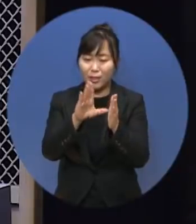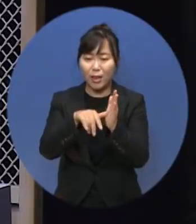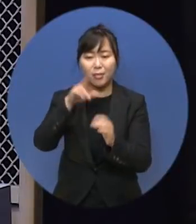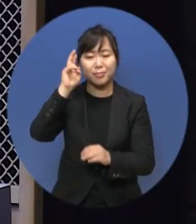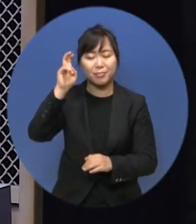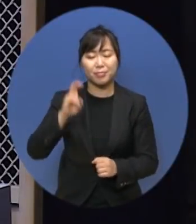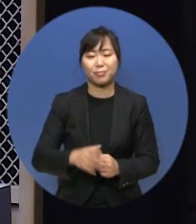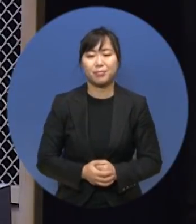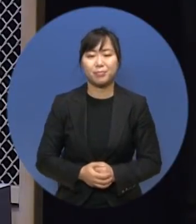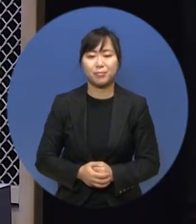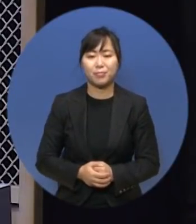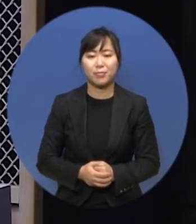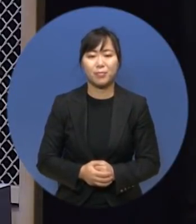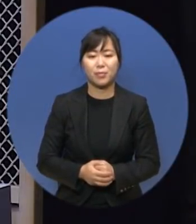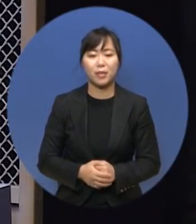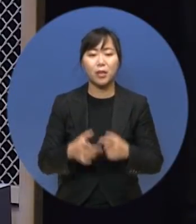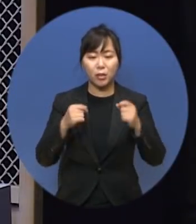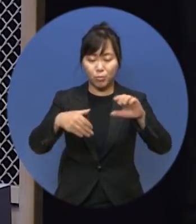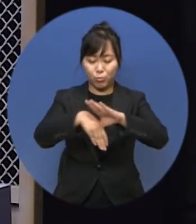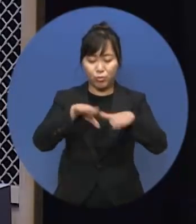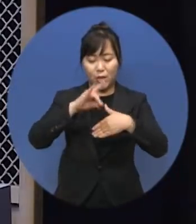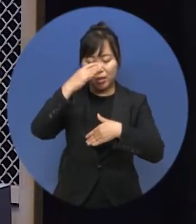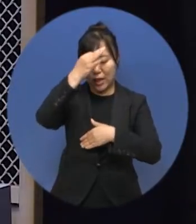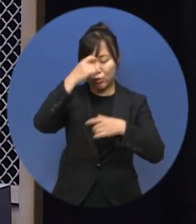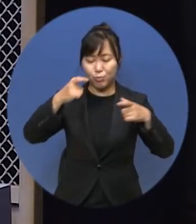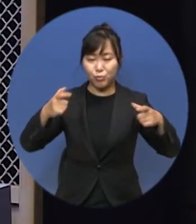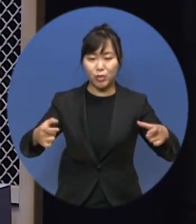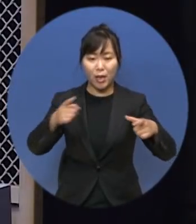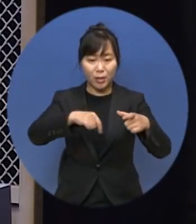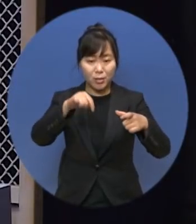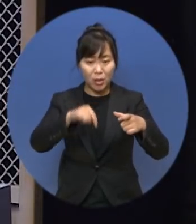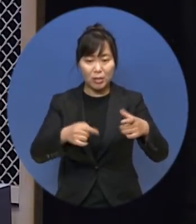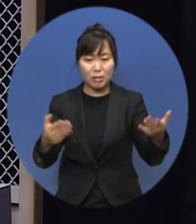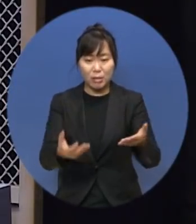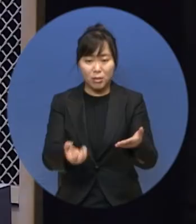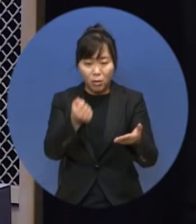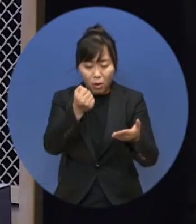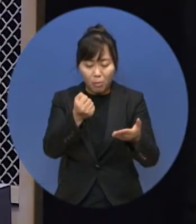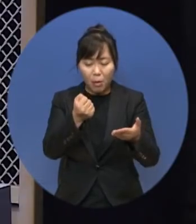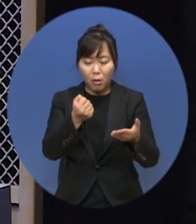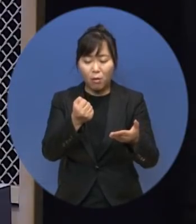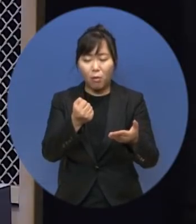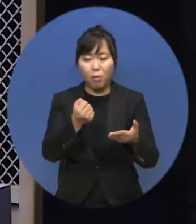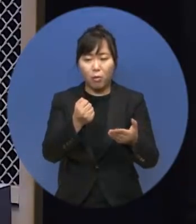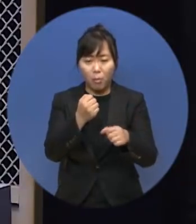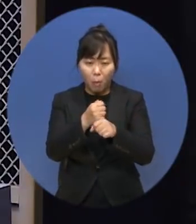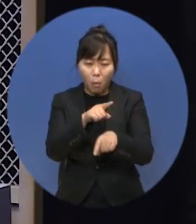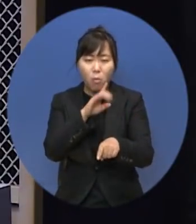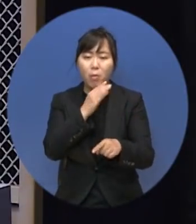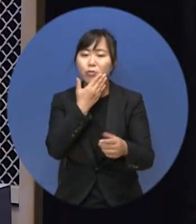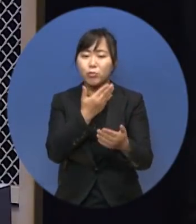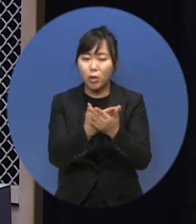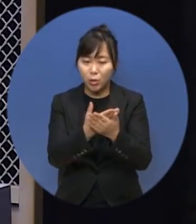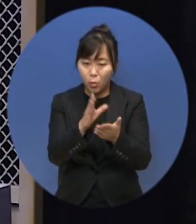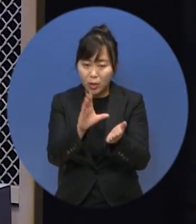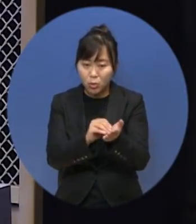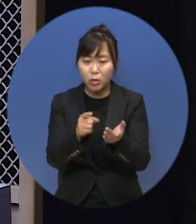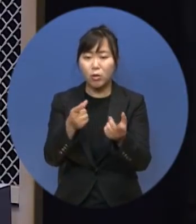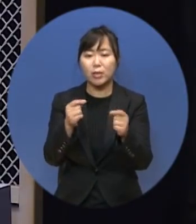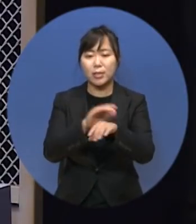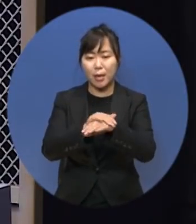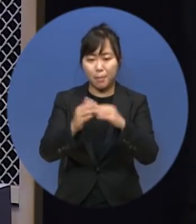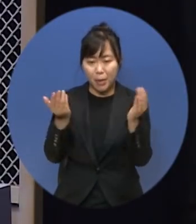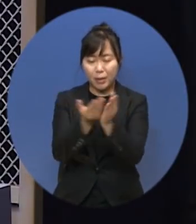생각을 합니다. 그래서 이러한 문화예술 분야에서 그 직업의 개척이 매우 중요한 과제이고 사실 이런 거에